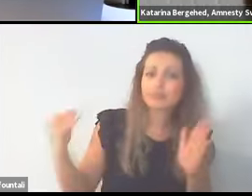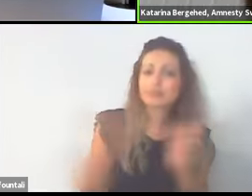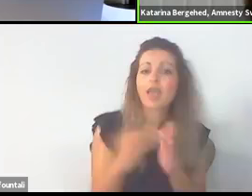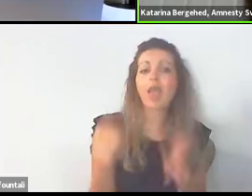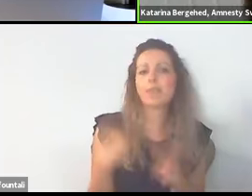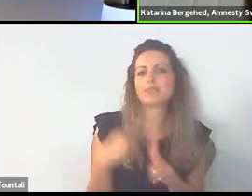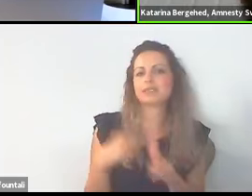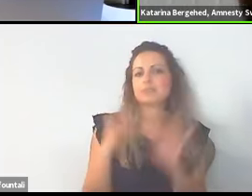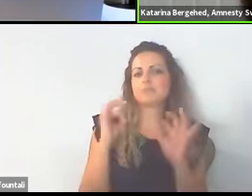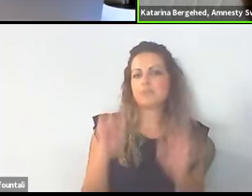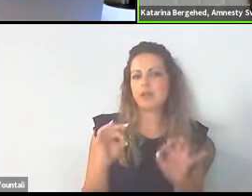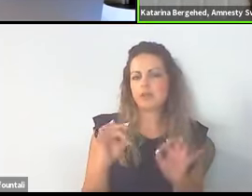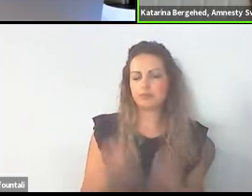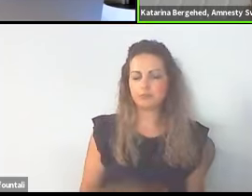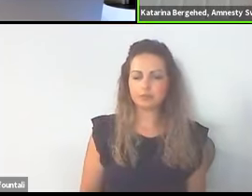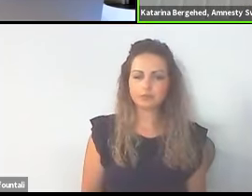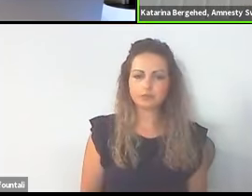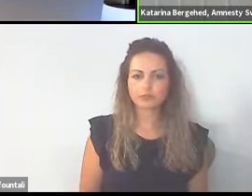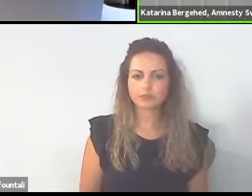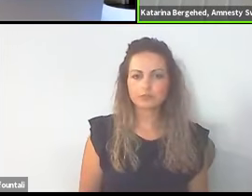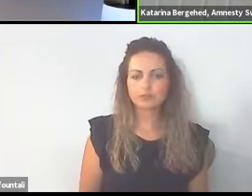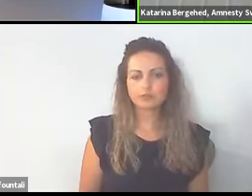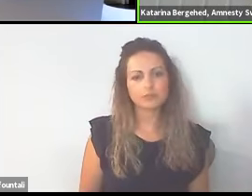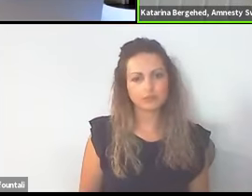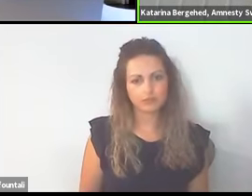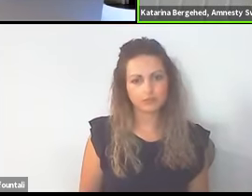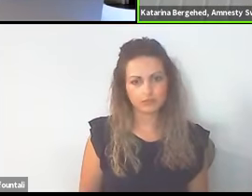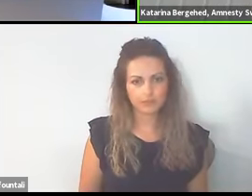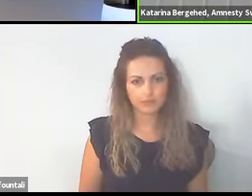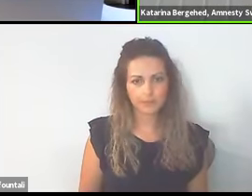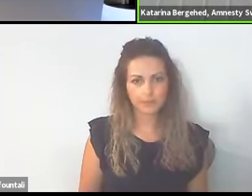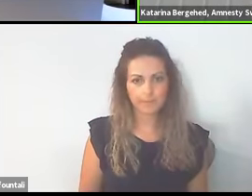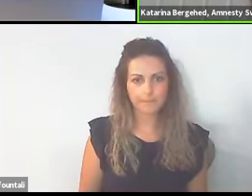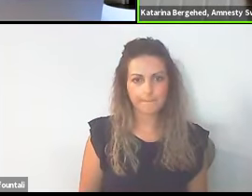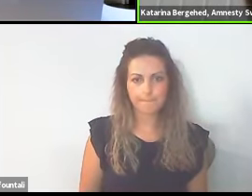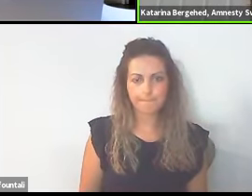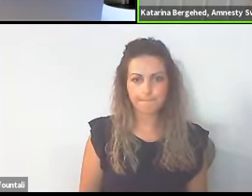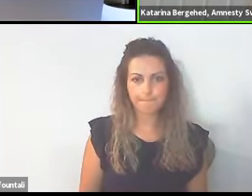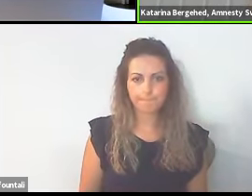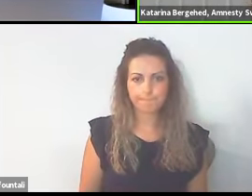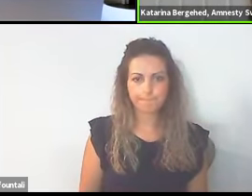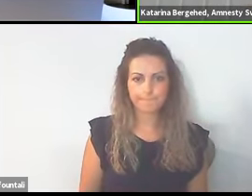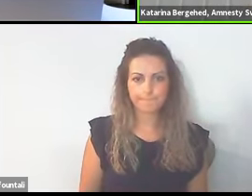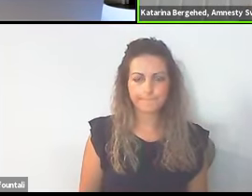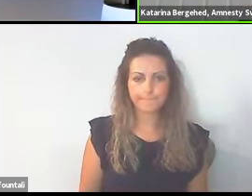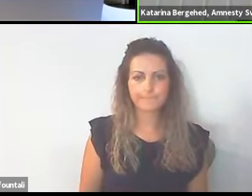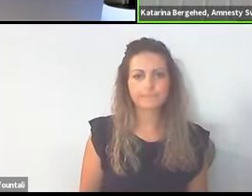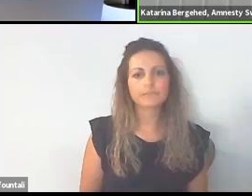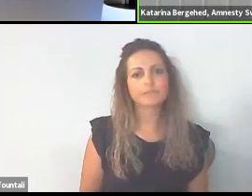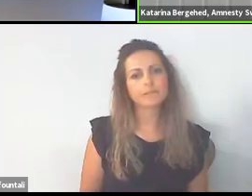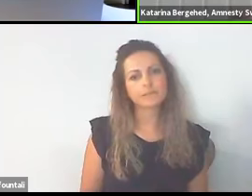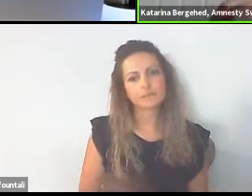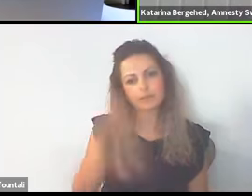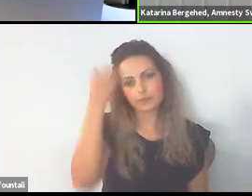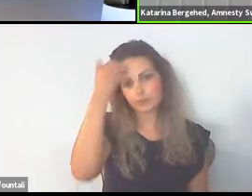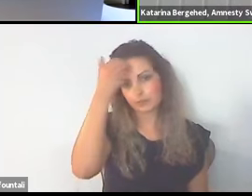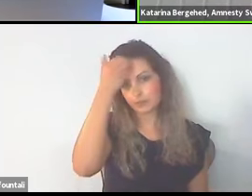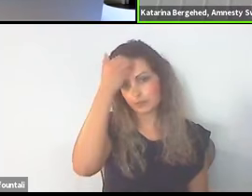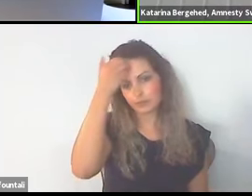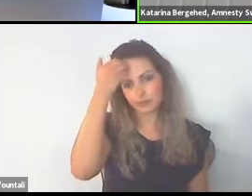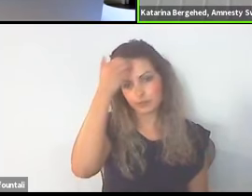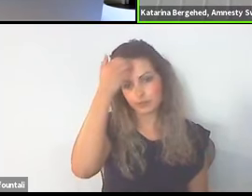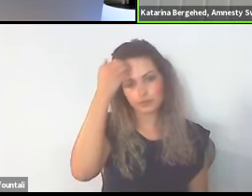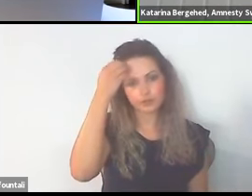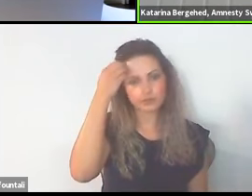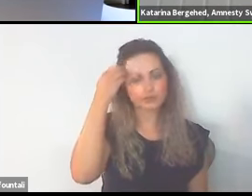So, based on that research, we started last spring to focus on the police, on the